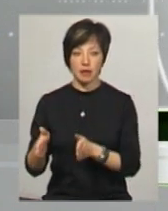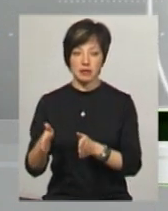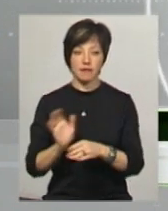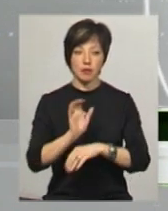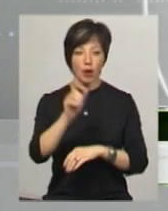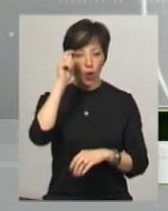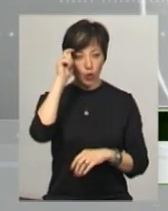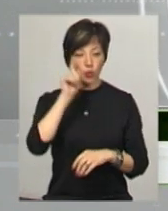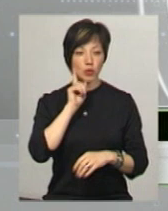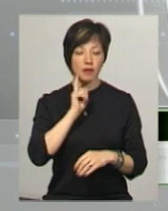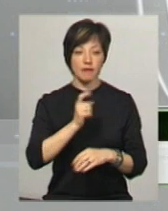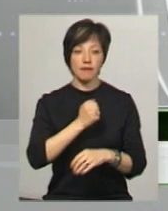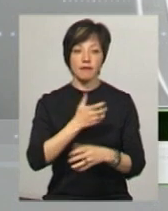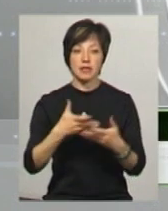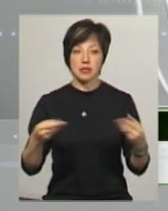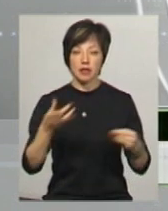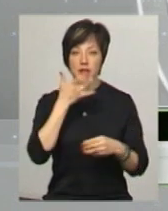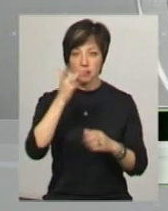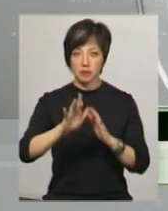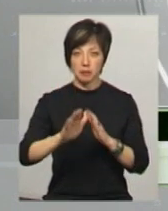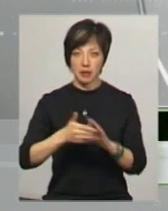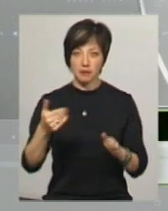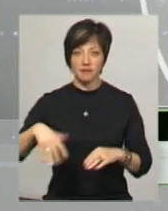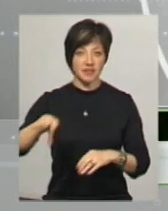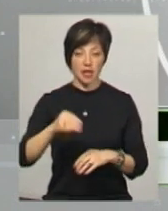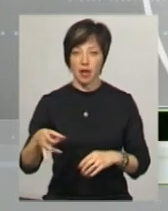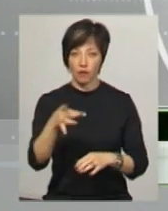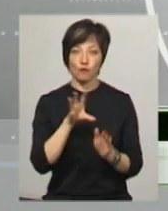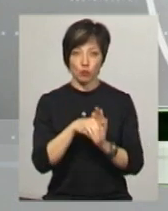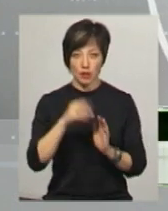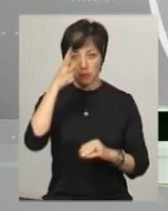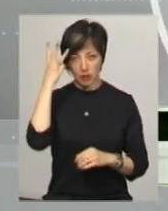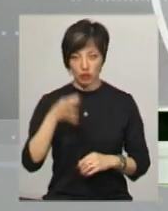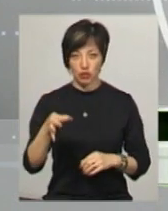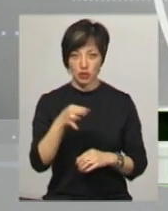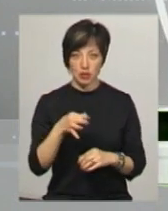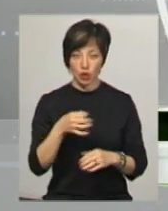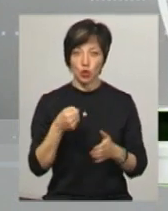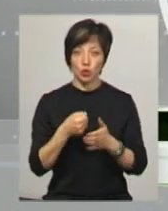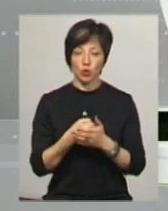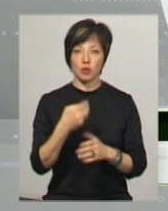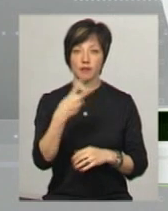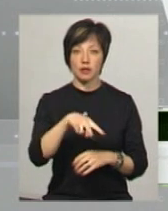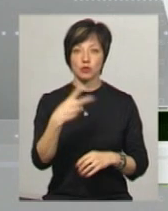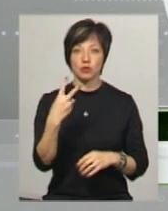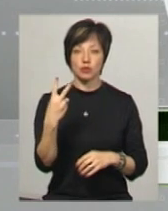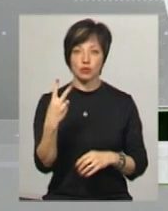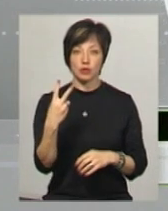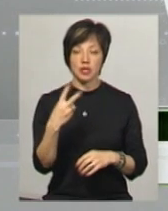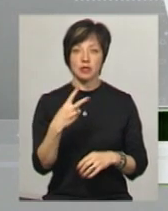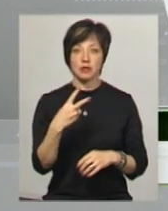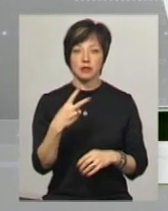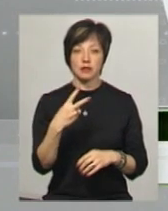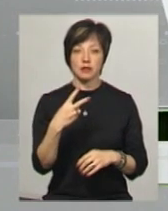юнаків веснянолітнього призову у всіх без виключення регіонах, в тому числі на Хмельниччині, до 22 числа. Тобто